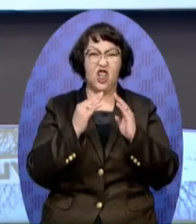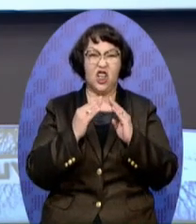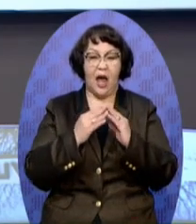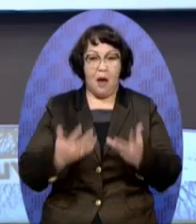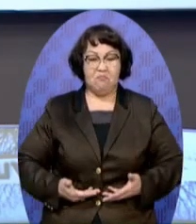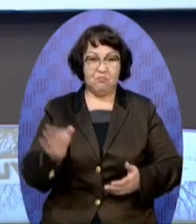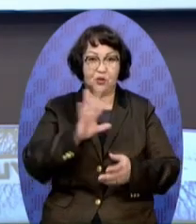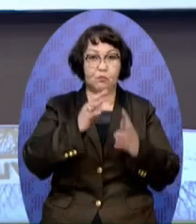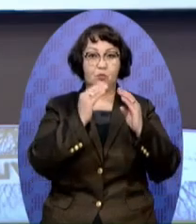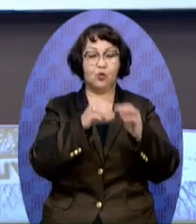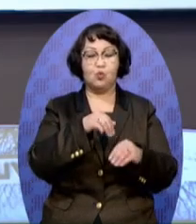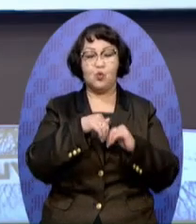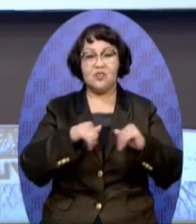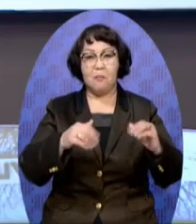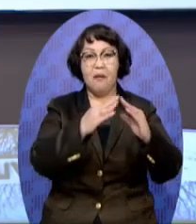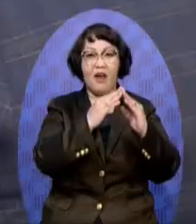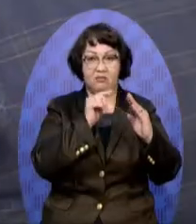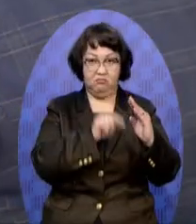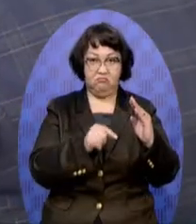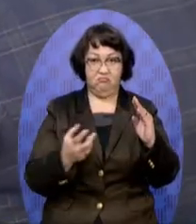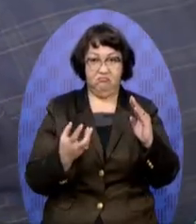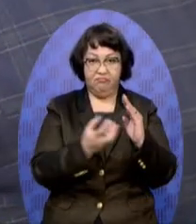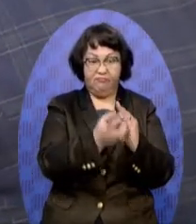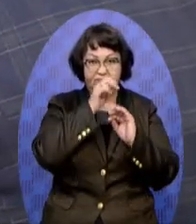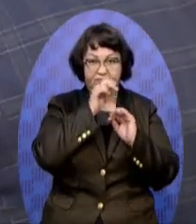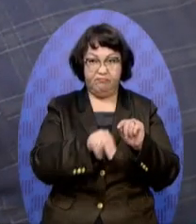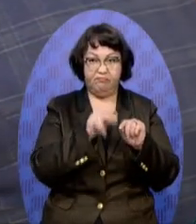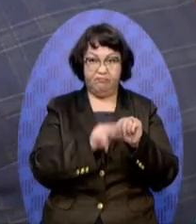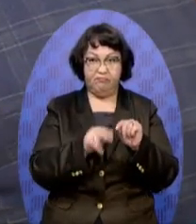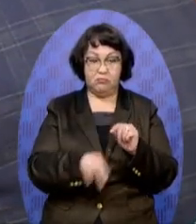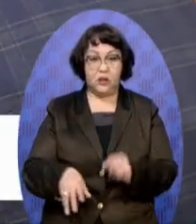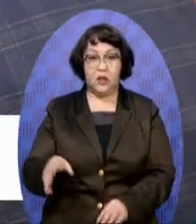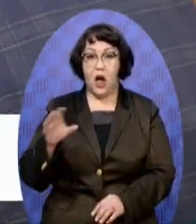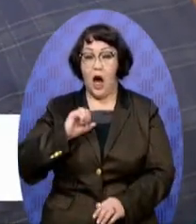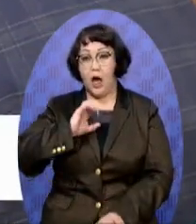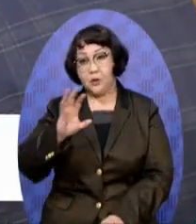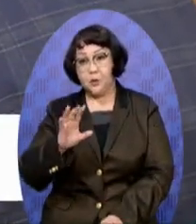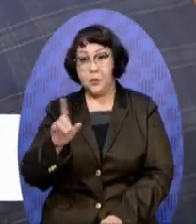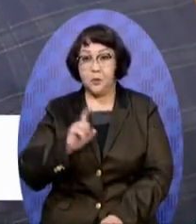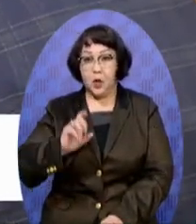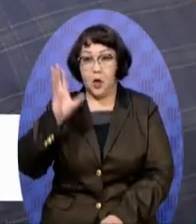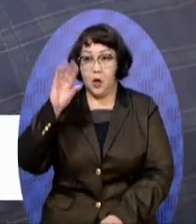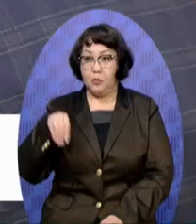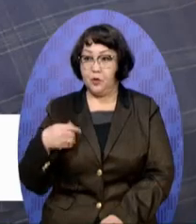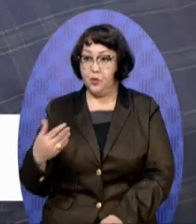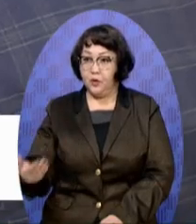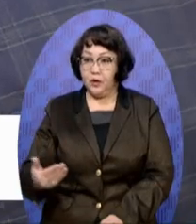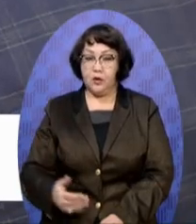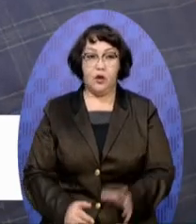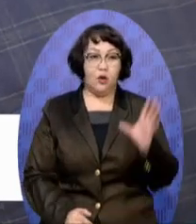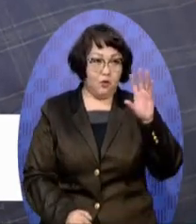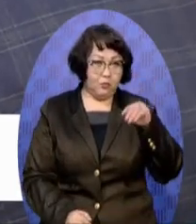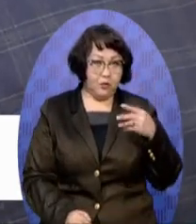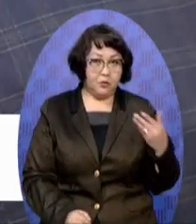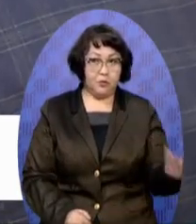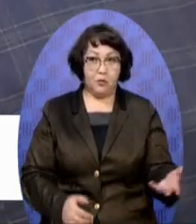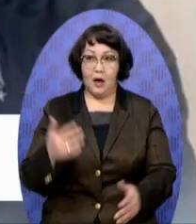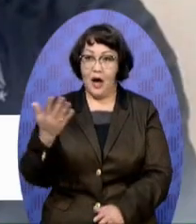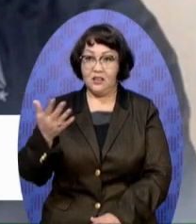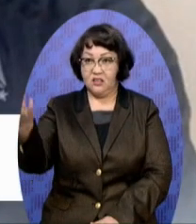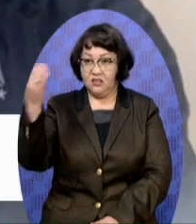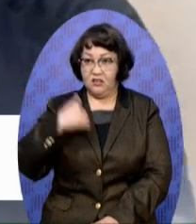манай сурвалжлагч ярилцсныг хүргэж байна. За, Хором төргөө. За, Хором төргөө. За, хаанаас ирсэн